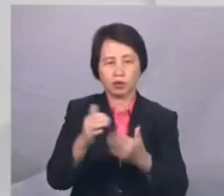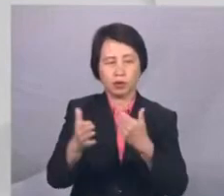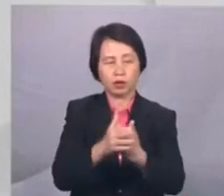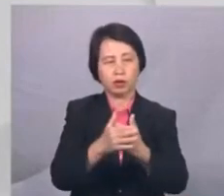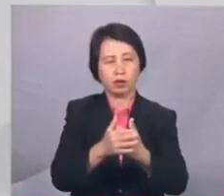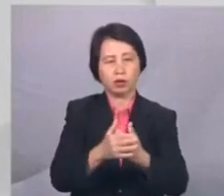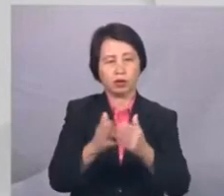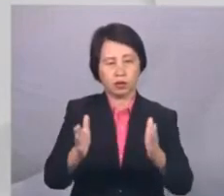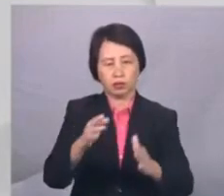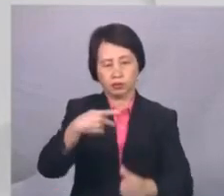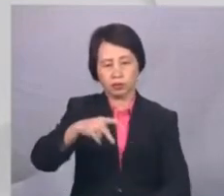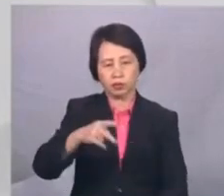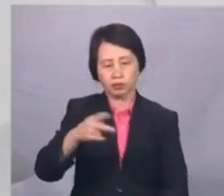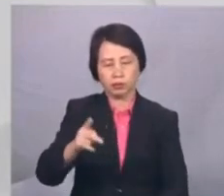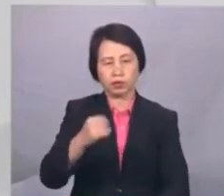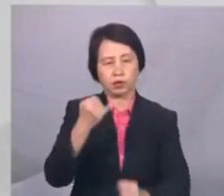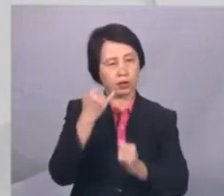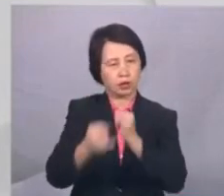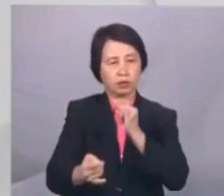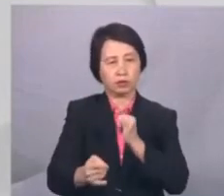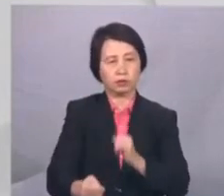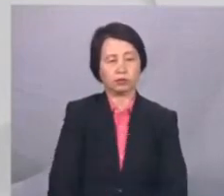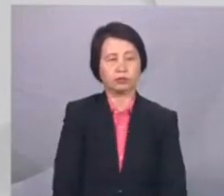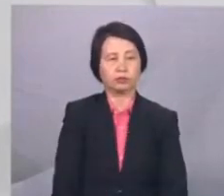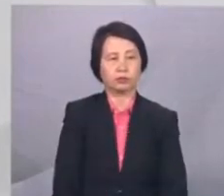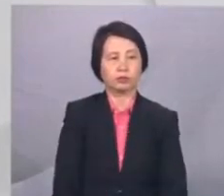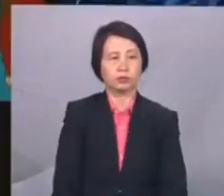sehingga tempo pipi berakhir